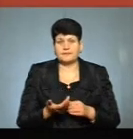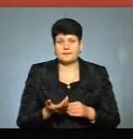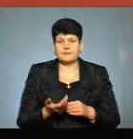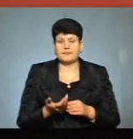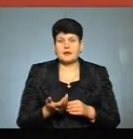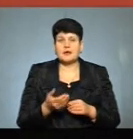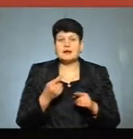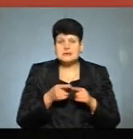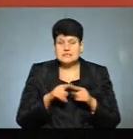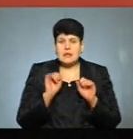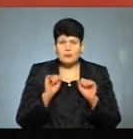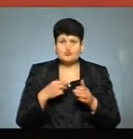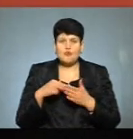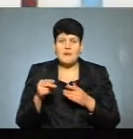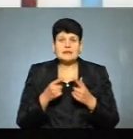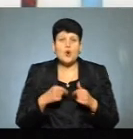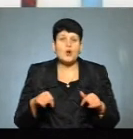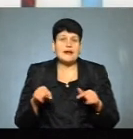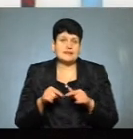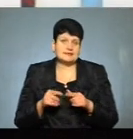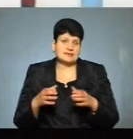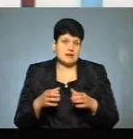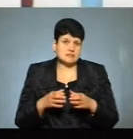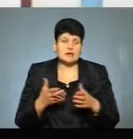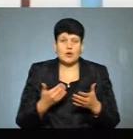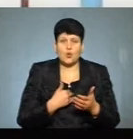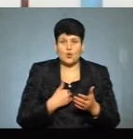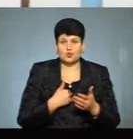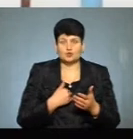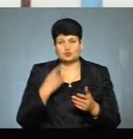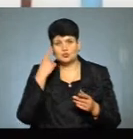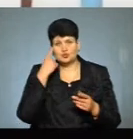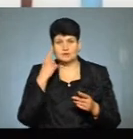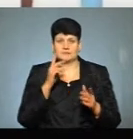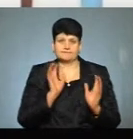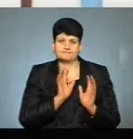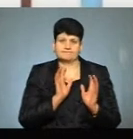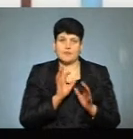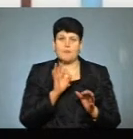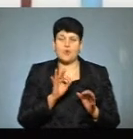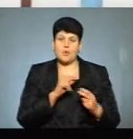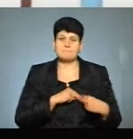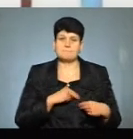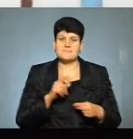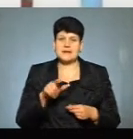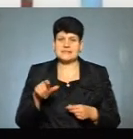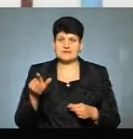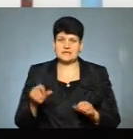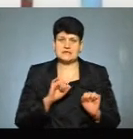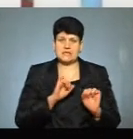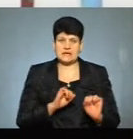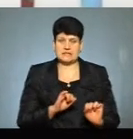можуть закупляти організації, які хочуть наперед подбати про своїх працівників, захистити їх від цього